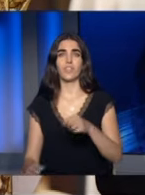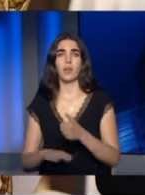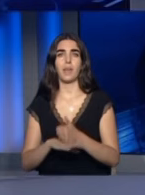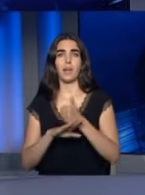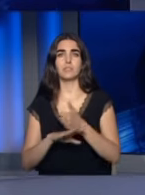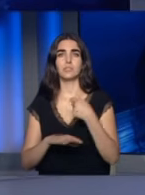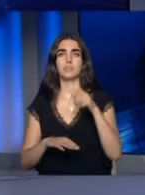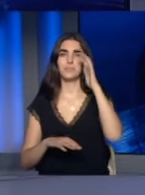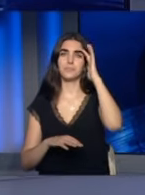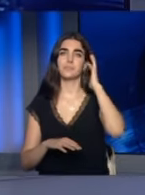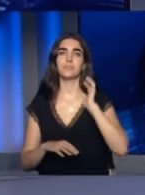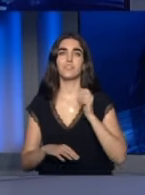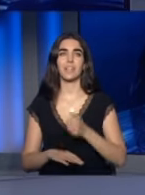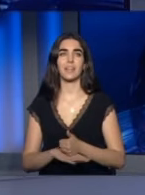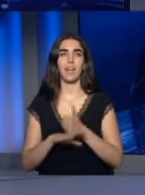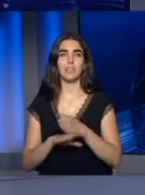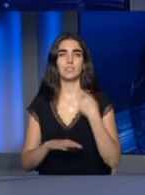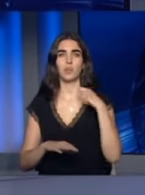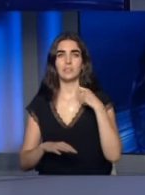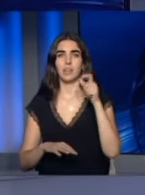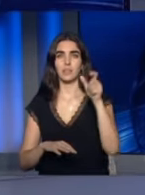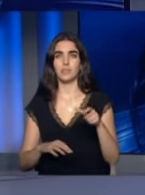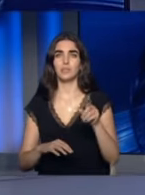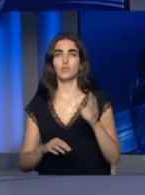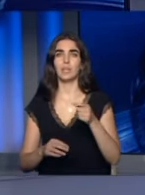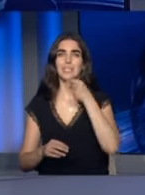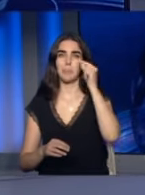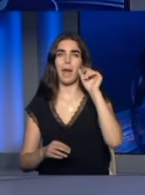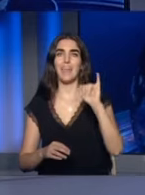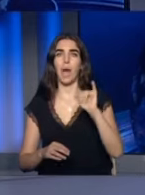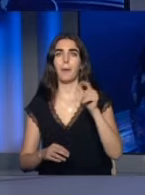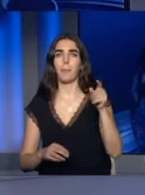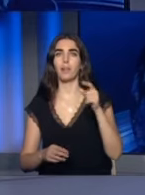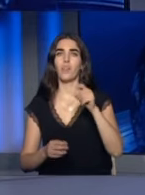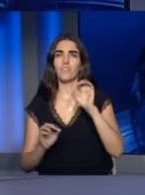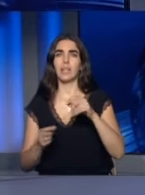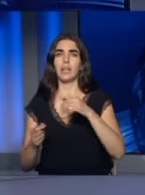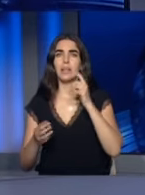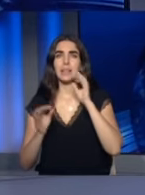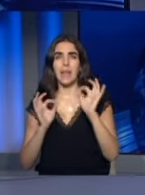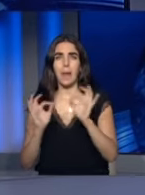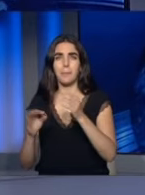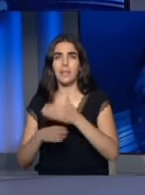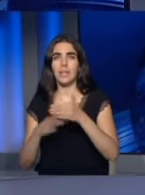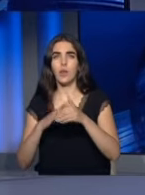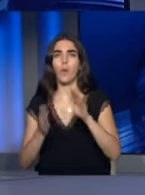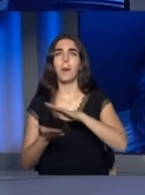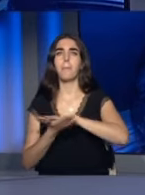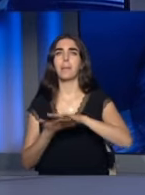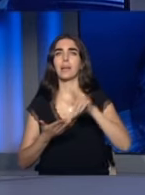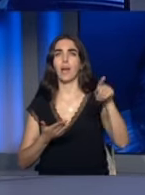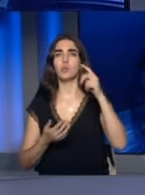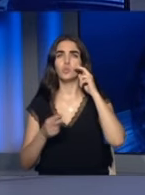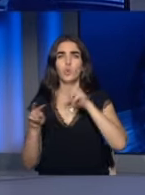العام عضو كتله الوفاء للمقاومه النائب اهاب حمادي في مناسبه تامينيه في البزال البقاع